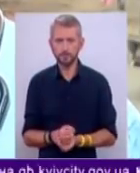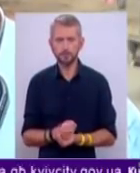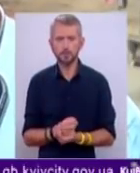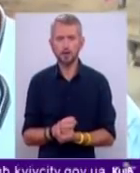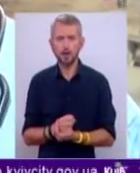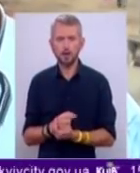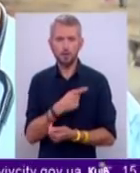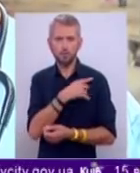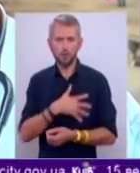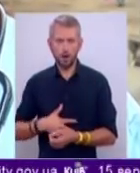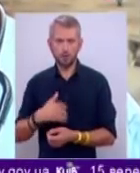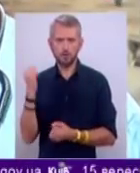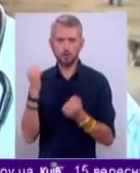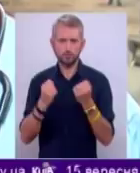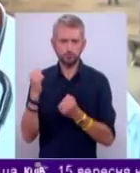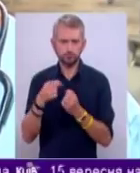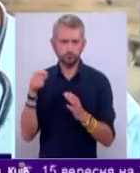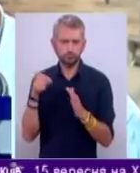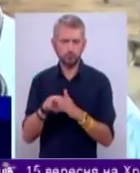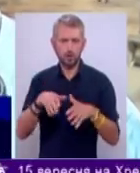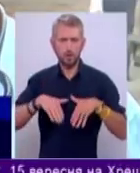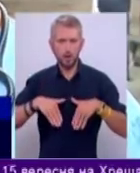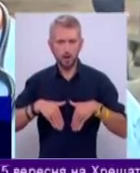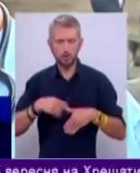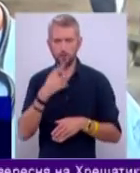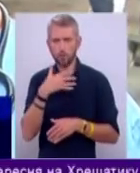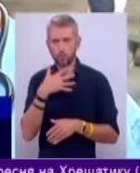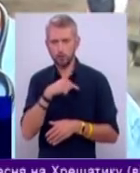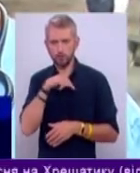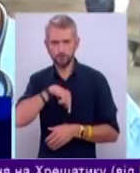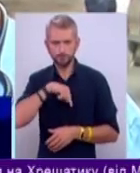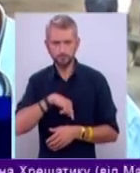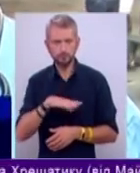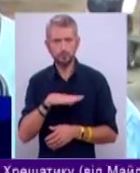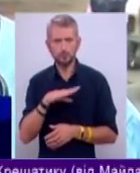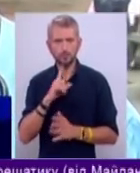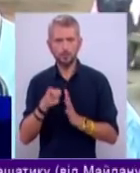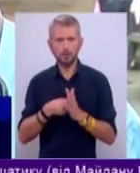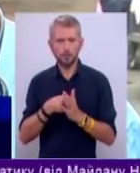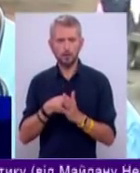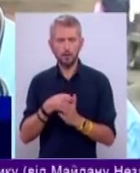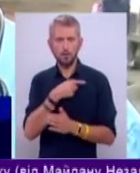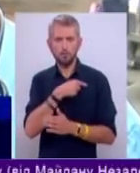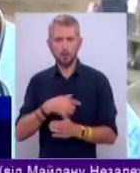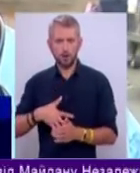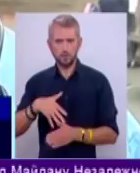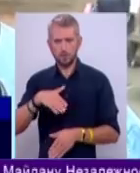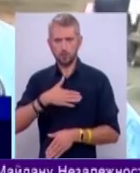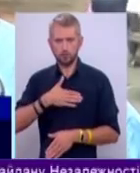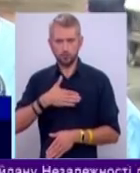Проникаючі поранення з пораненнями легені з внутрішньою кровотечею. Було встановлено проникаючий характер поранень грудної